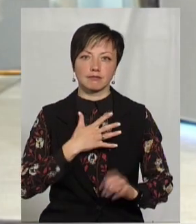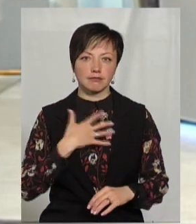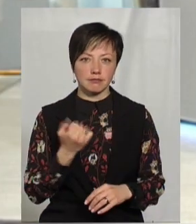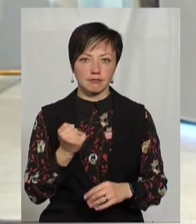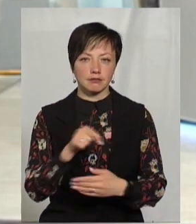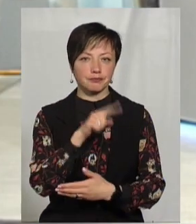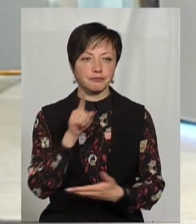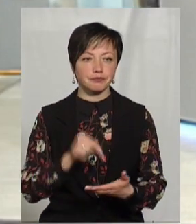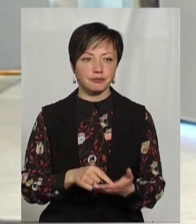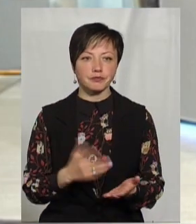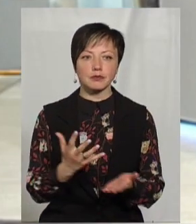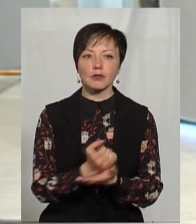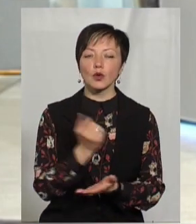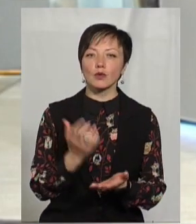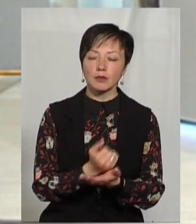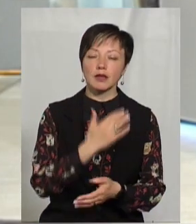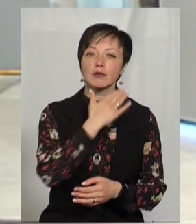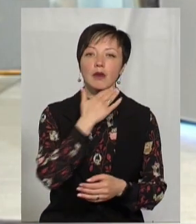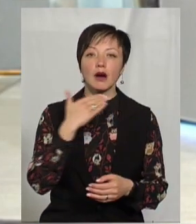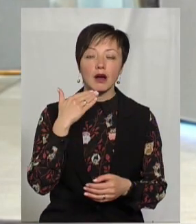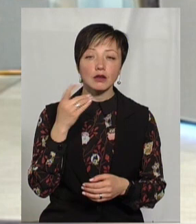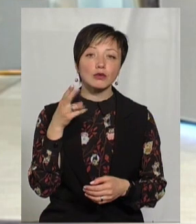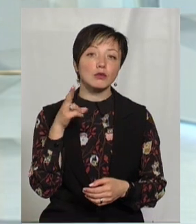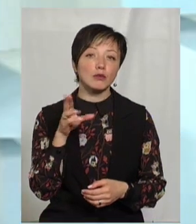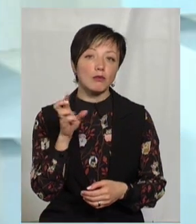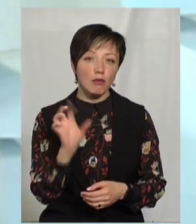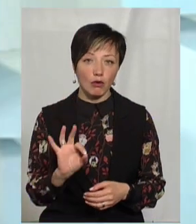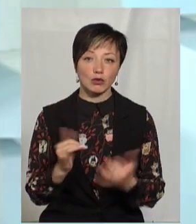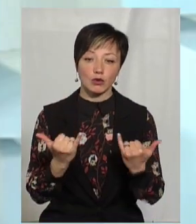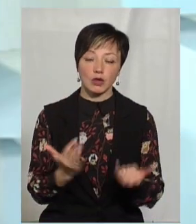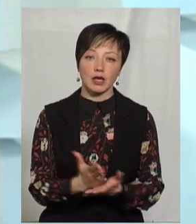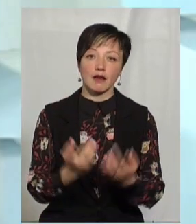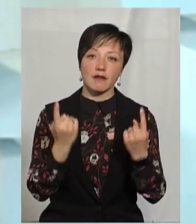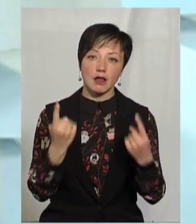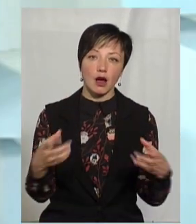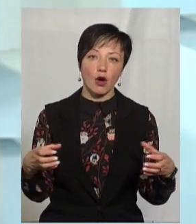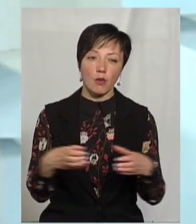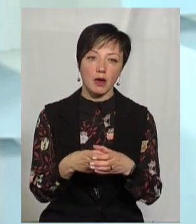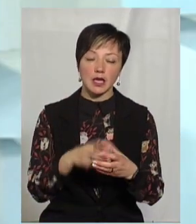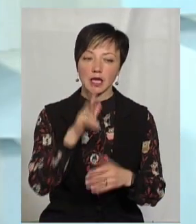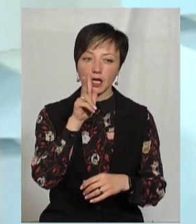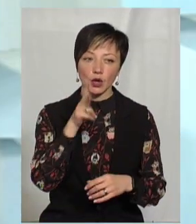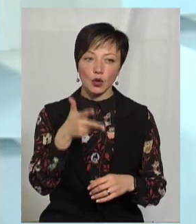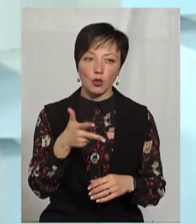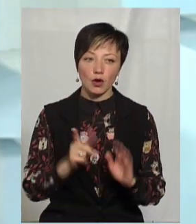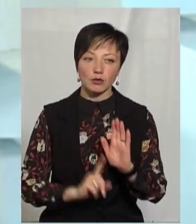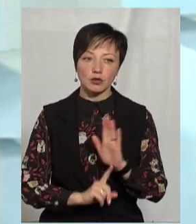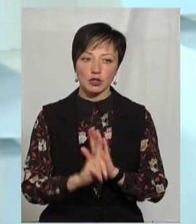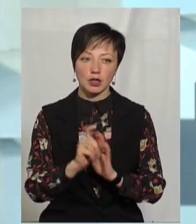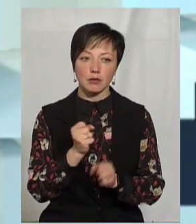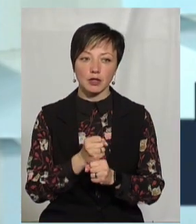розум? Успіхів багато, тому що сьогодні є велика команда. 3 роки, як ми